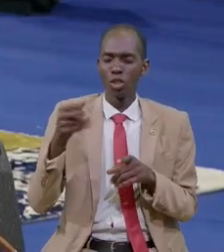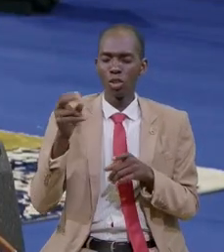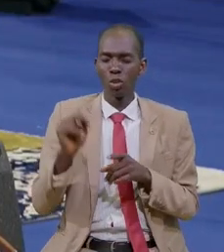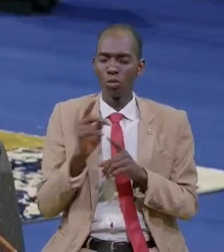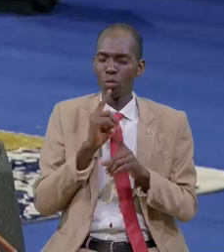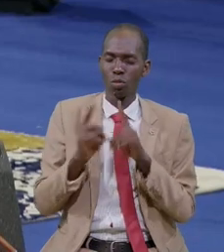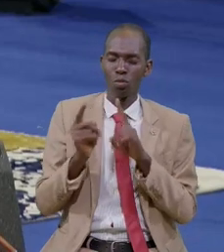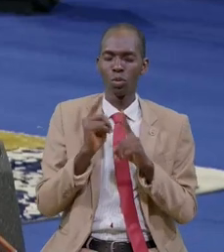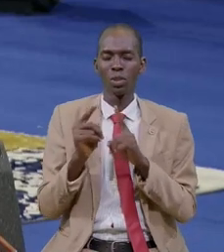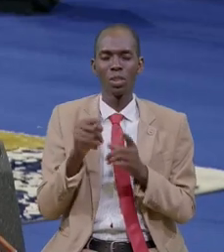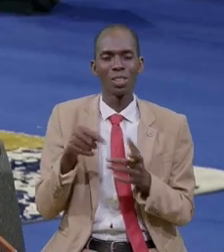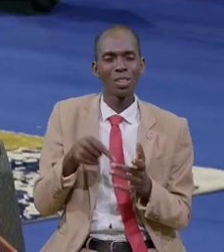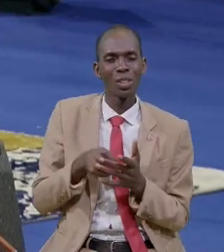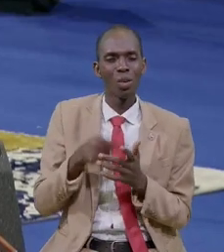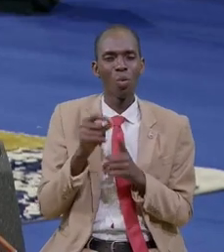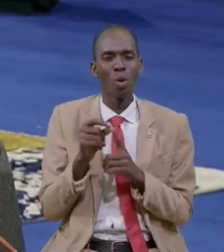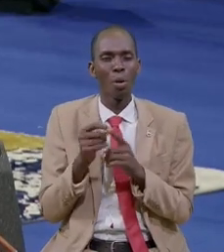Comme il